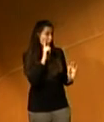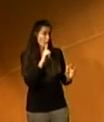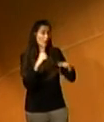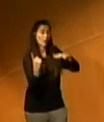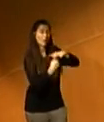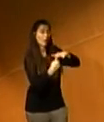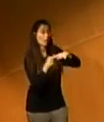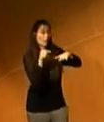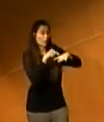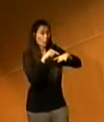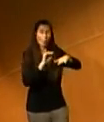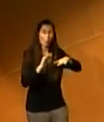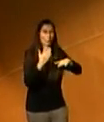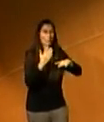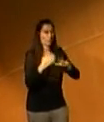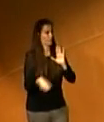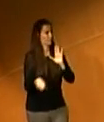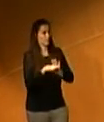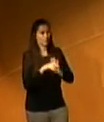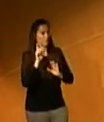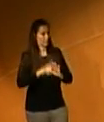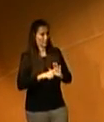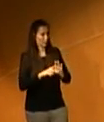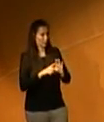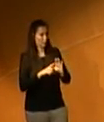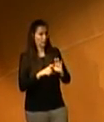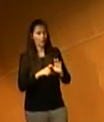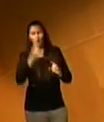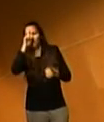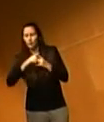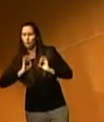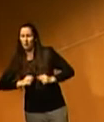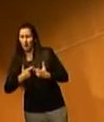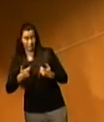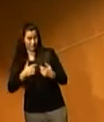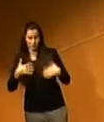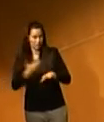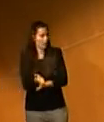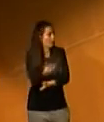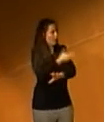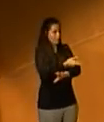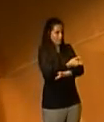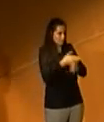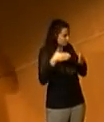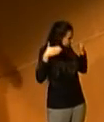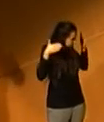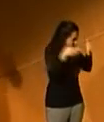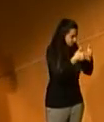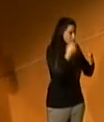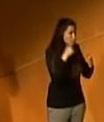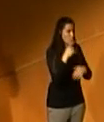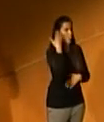les autres élèves, avant tout, avant la scolarité, avant tout le reste. Et donc le fait qu'on soit dans la classe et qu'on